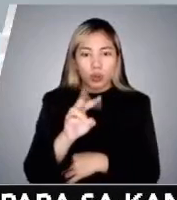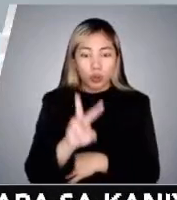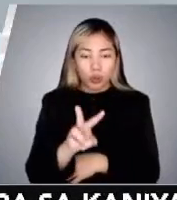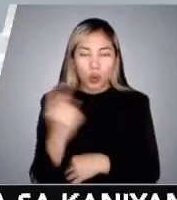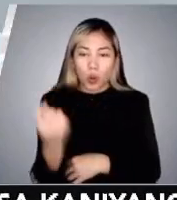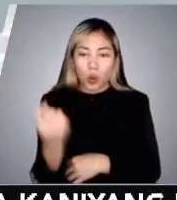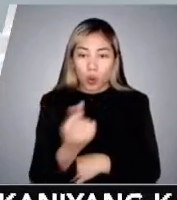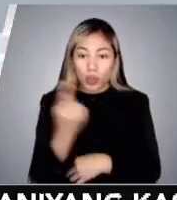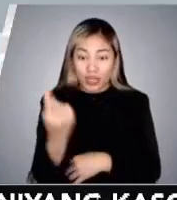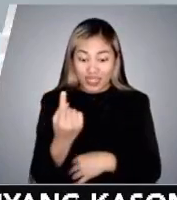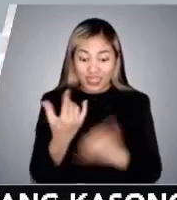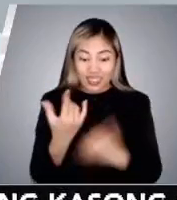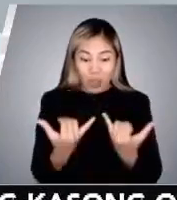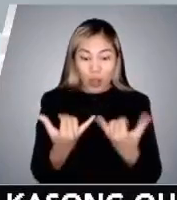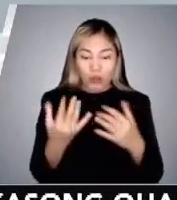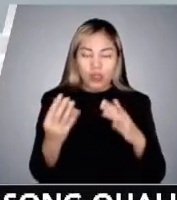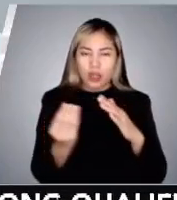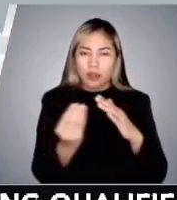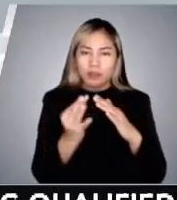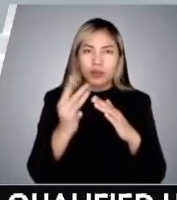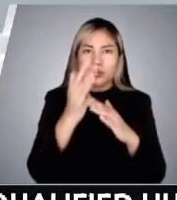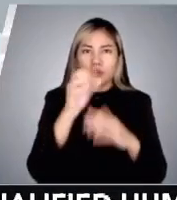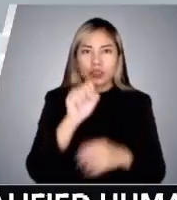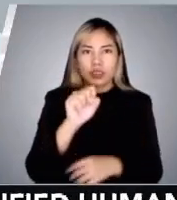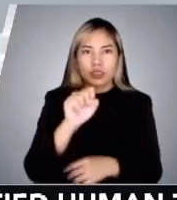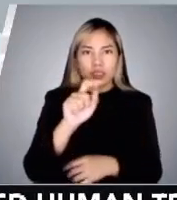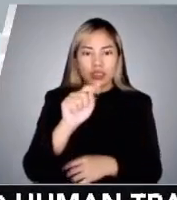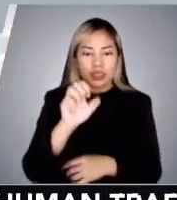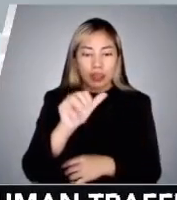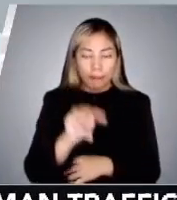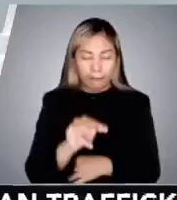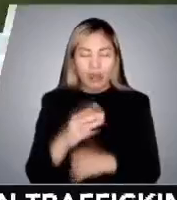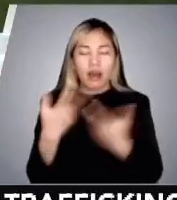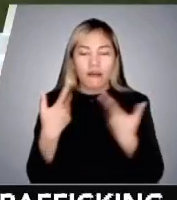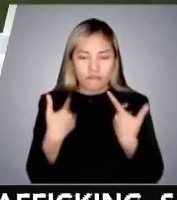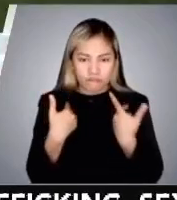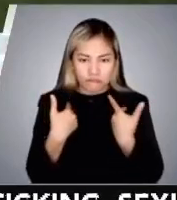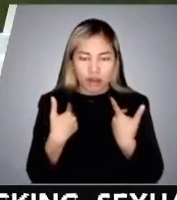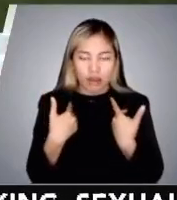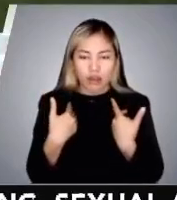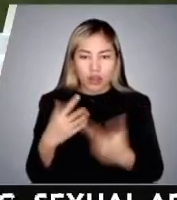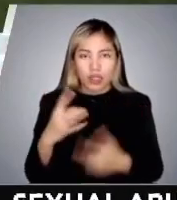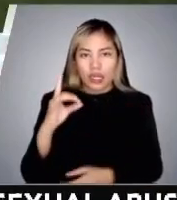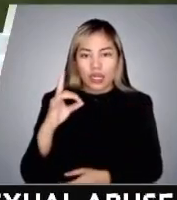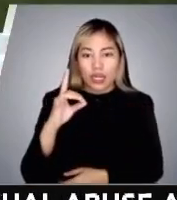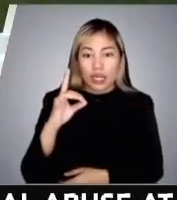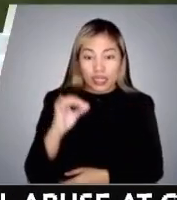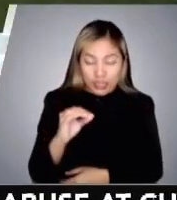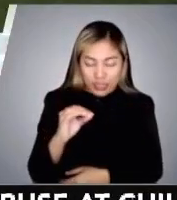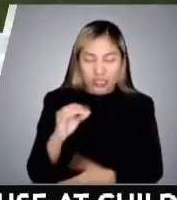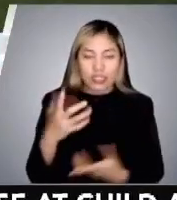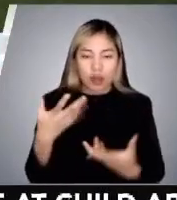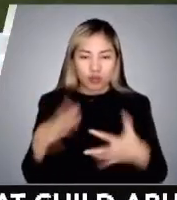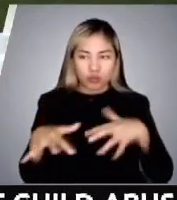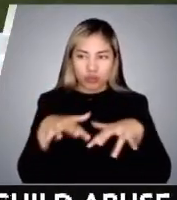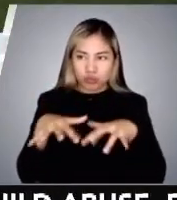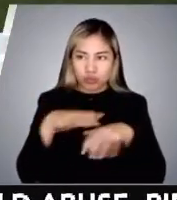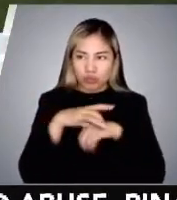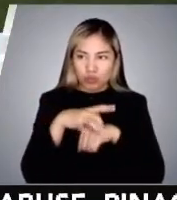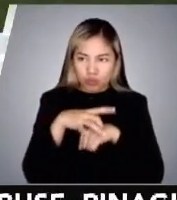steam-driven eruption ang nangyari. Bukod dyan, may halos 80 pagyanig na naitala sa bulkan sa nakalipas na 24